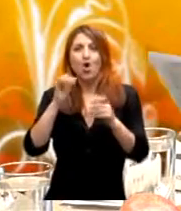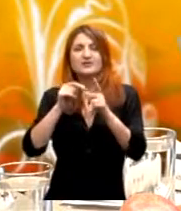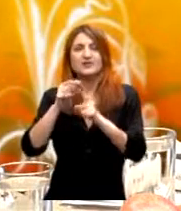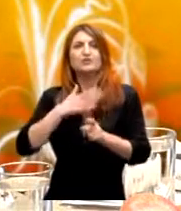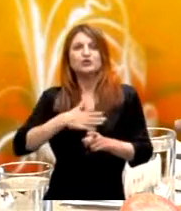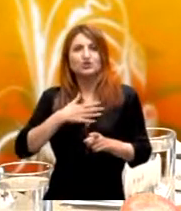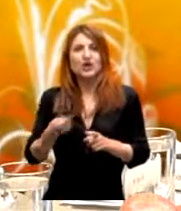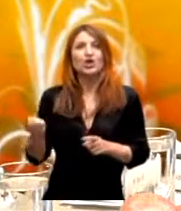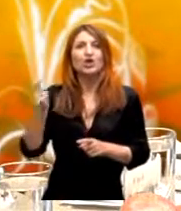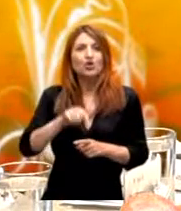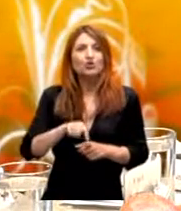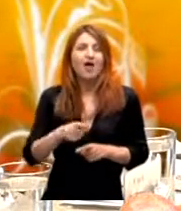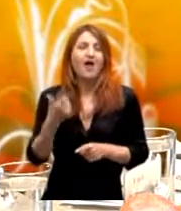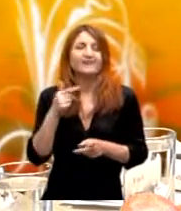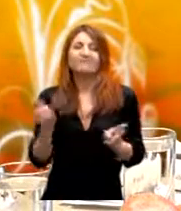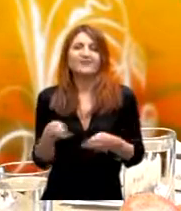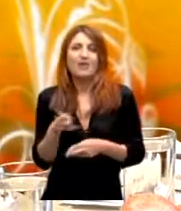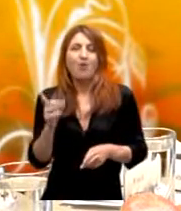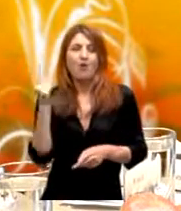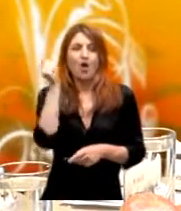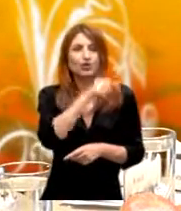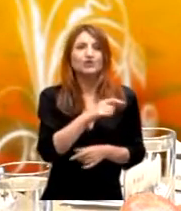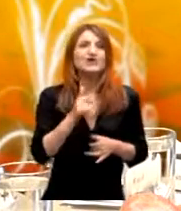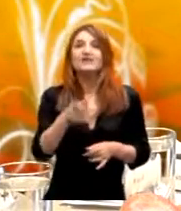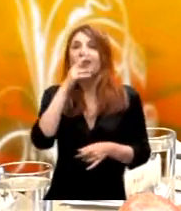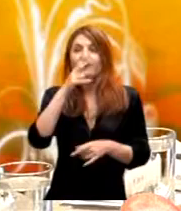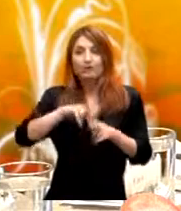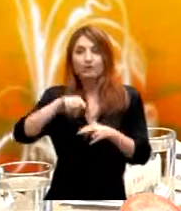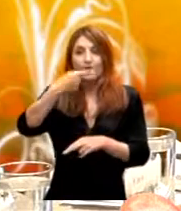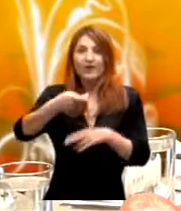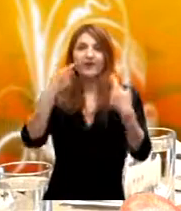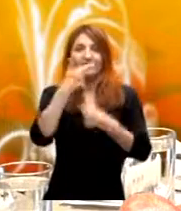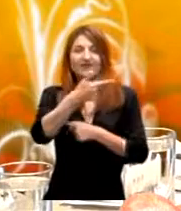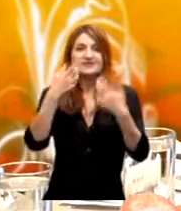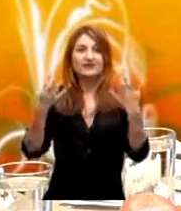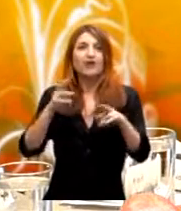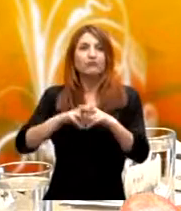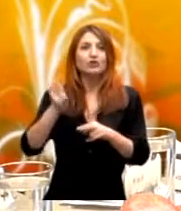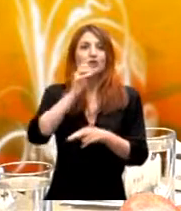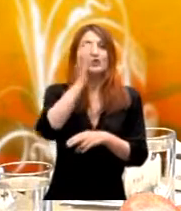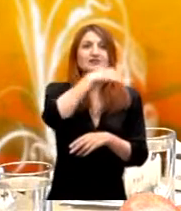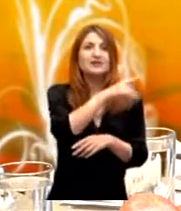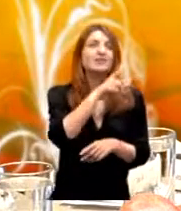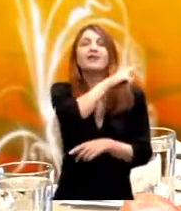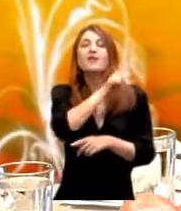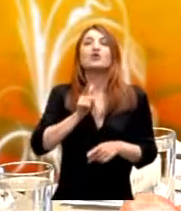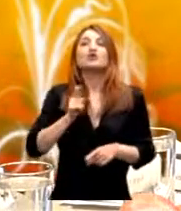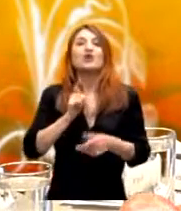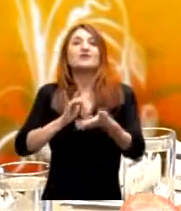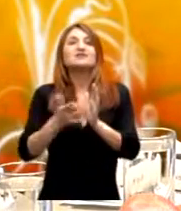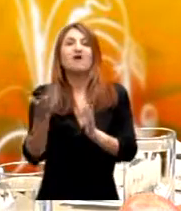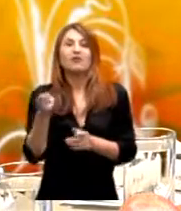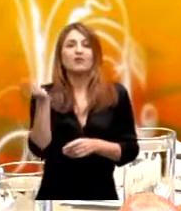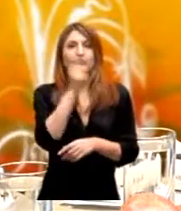doći, ali iz objektivnih razloga nije mogao doći, pa će vidjeti da li će sada 29. doći. Čekaju Josipe svi gore na